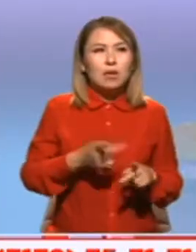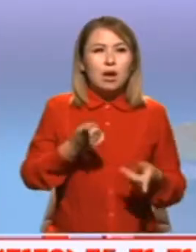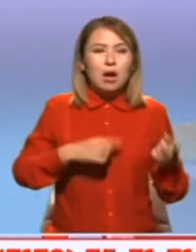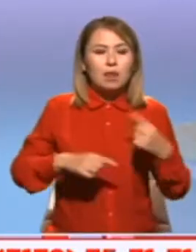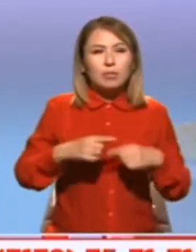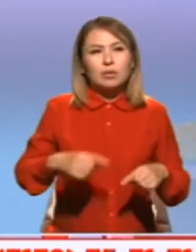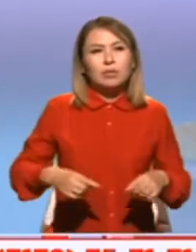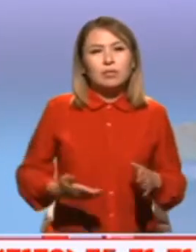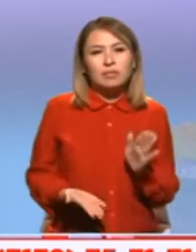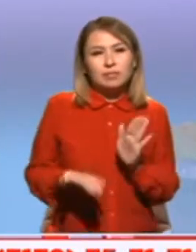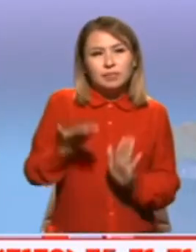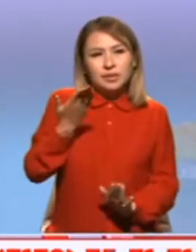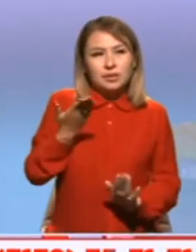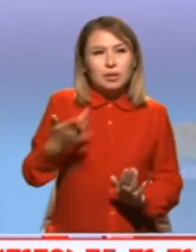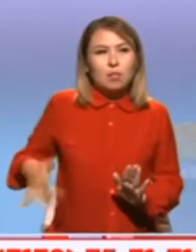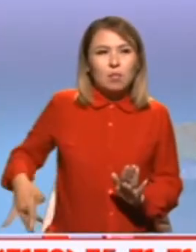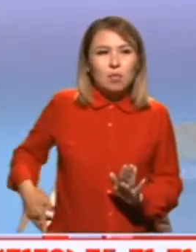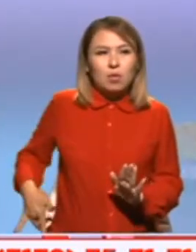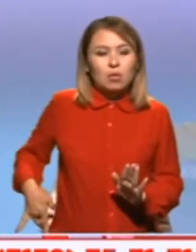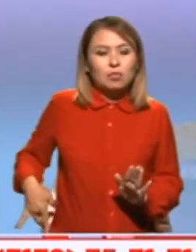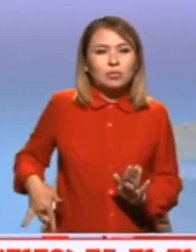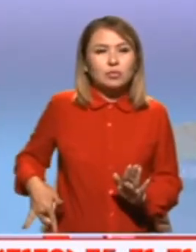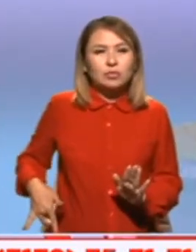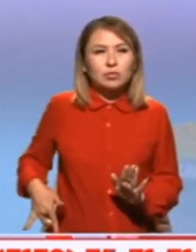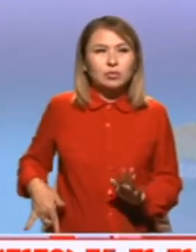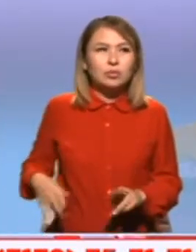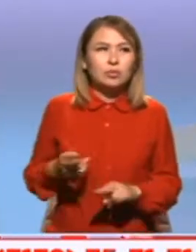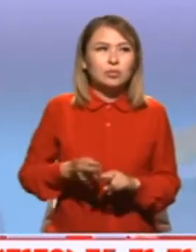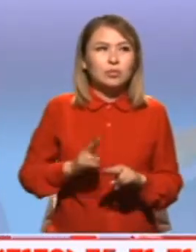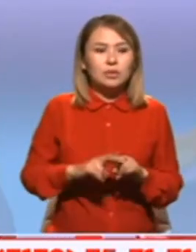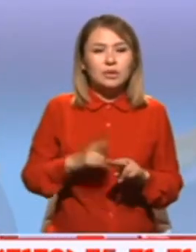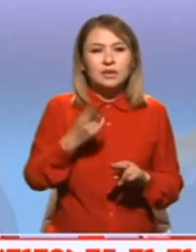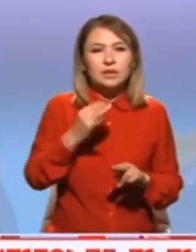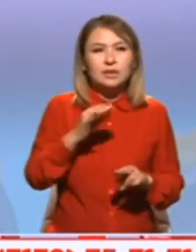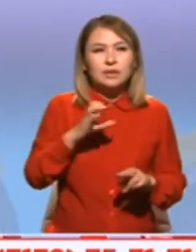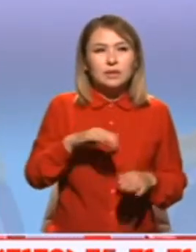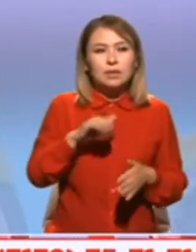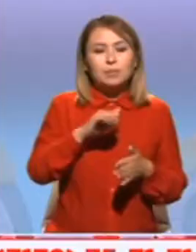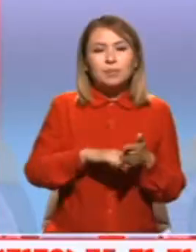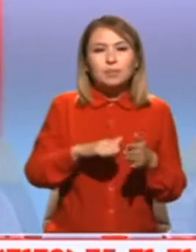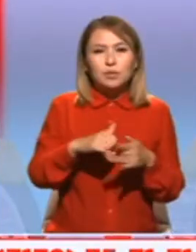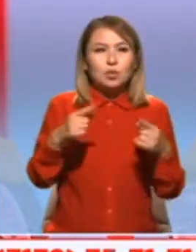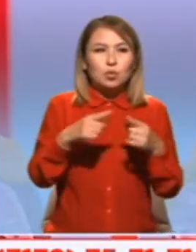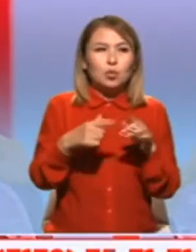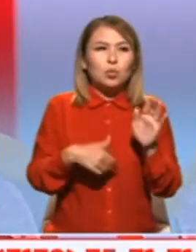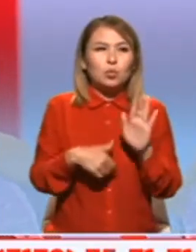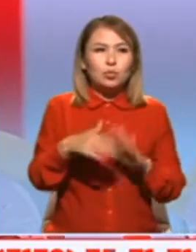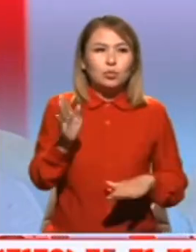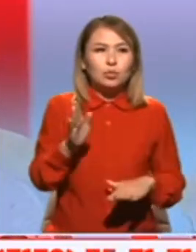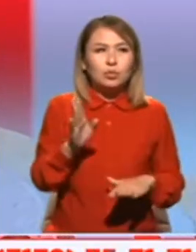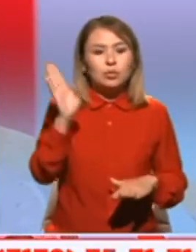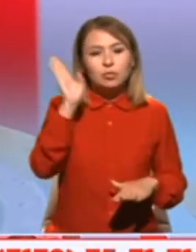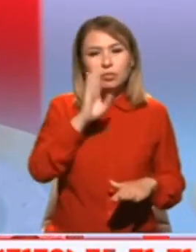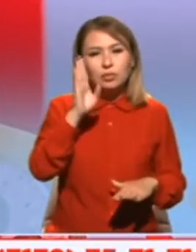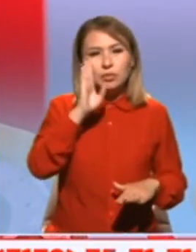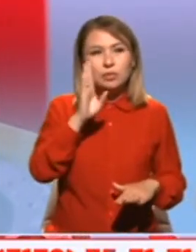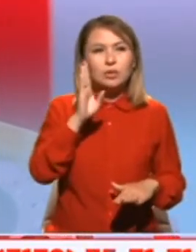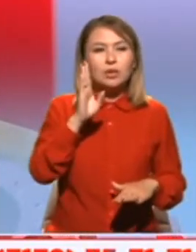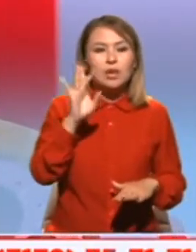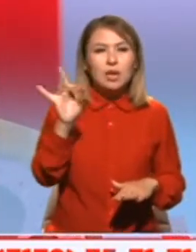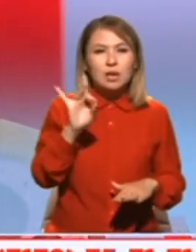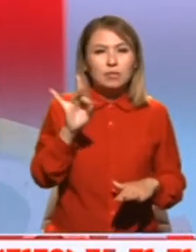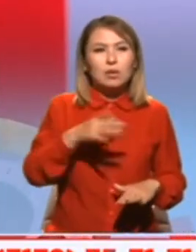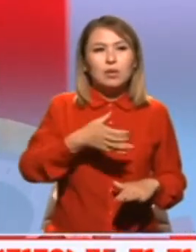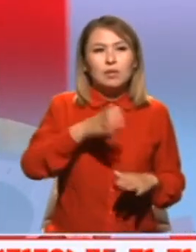қайттан көтерілу арқылы дамыған шығар. Сол себептіден циститтің нақты себебін байқаған дұрыс. Суды көп мөлшерде іше